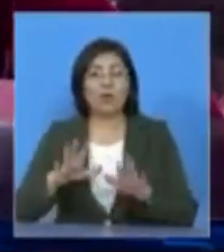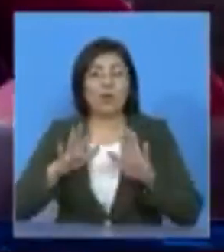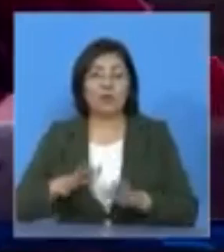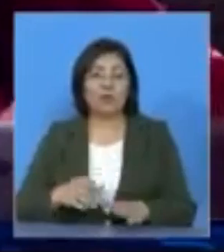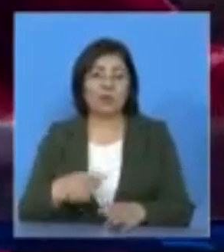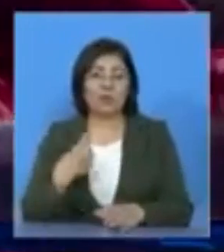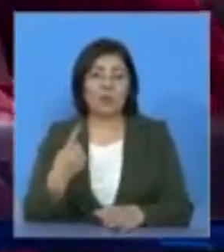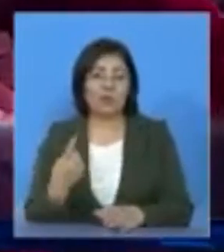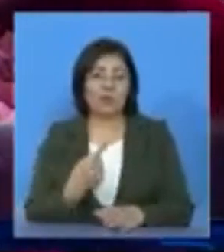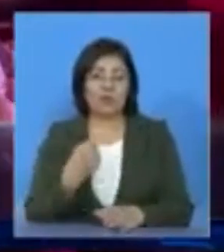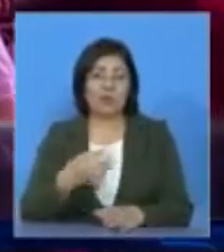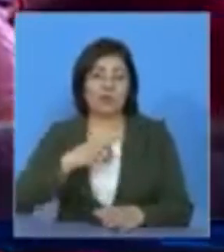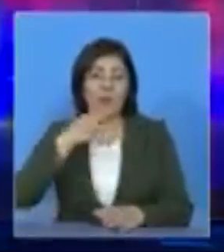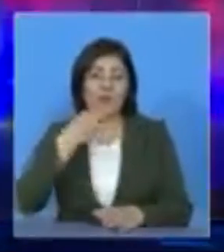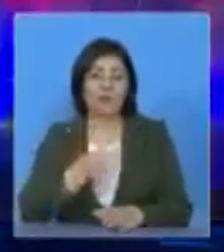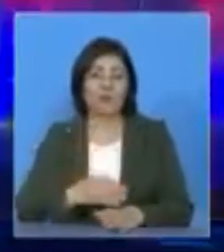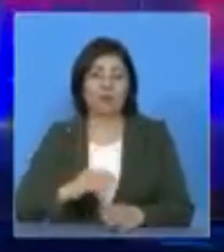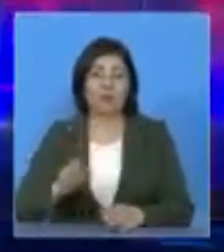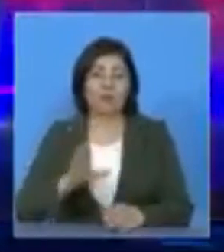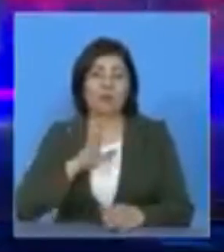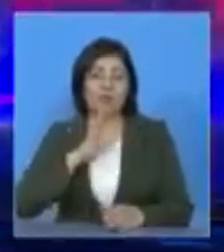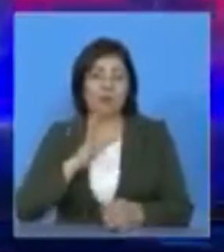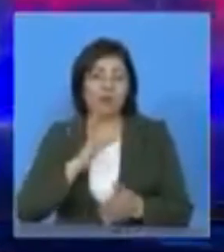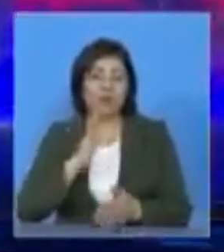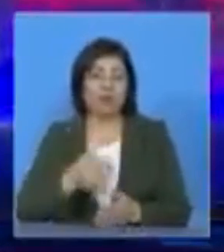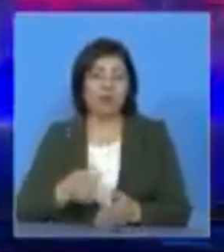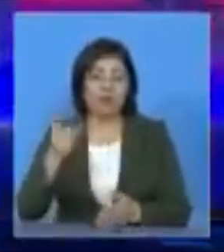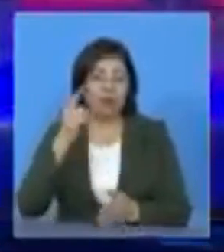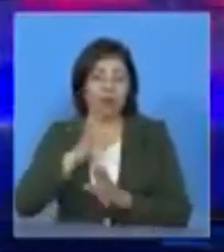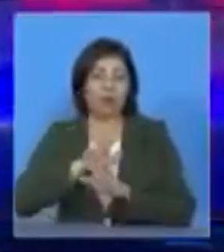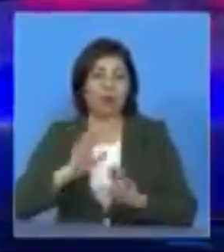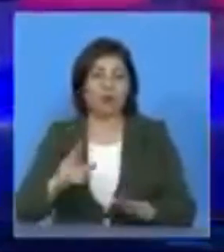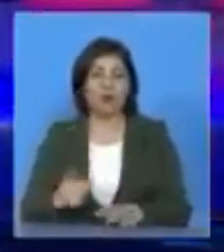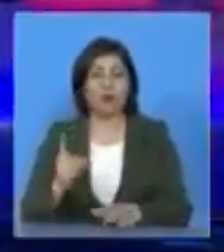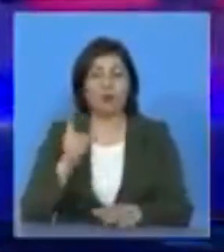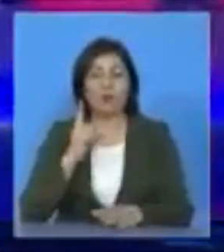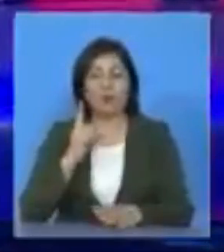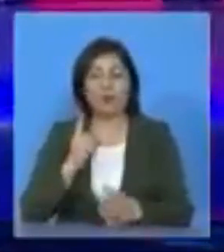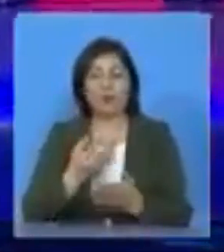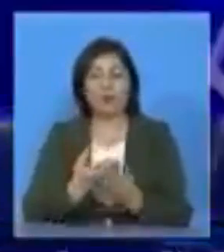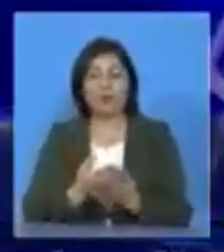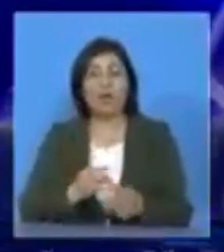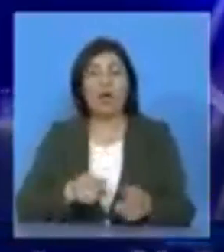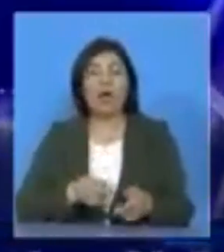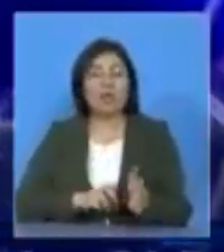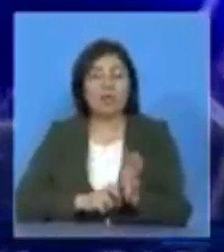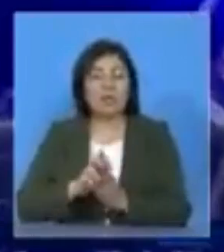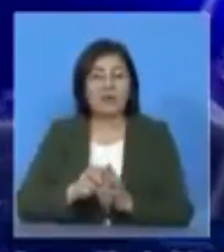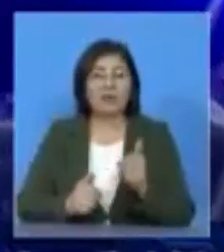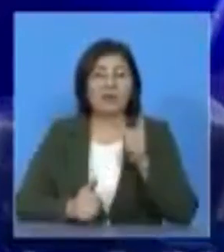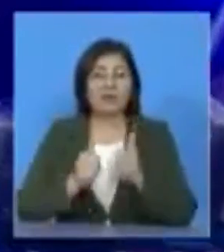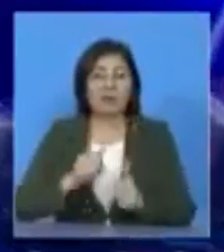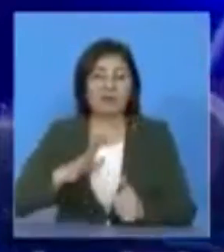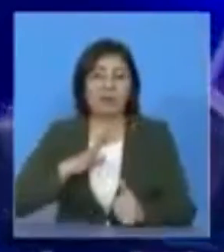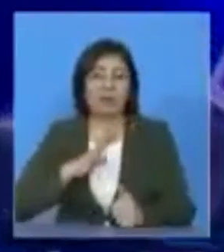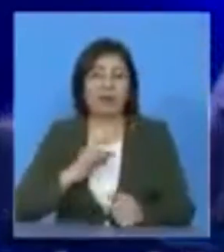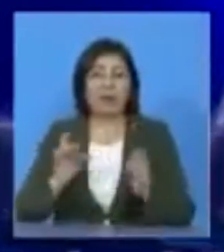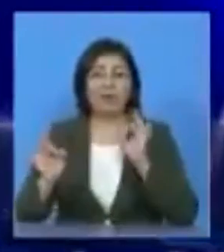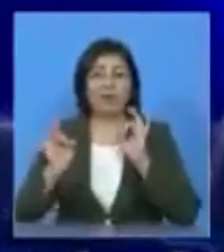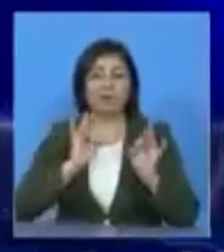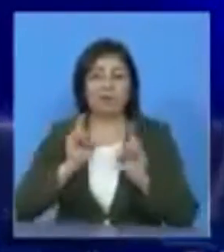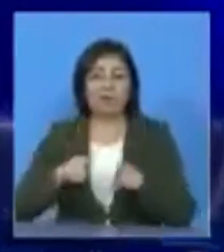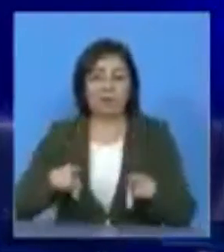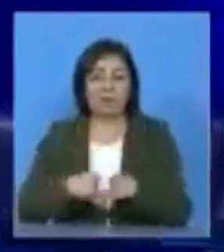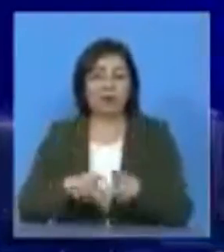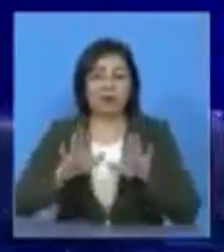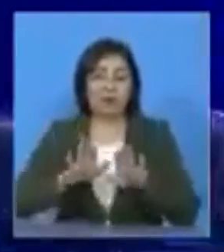всего колоссальный опыт. Но девочка и предположить не могла, что именно ее ждет. Еще с момента организации фестиваля было озвучено, что помимо